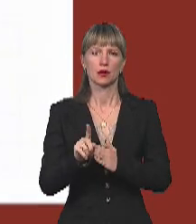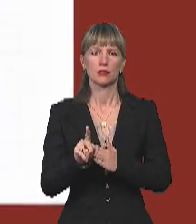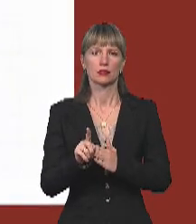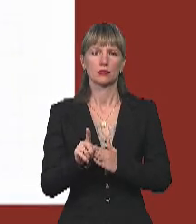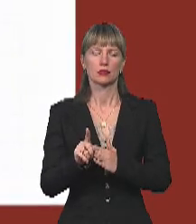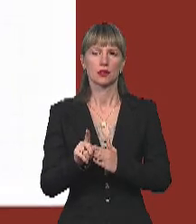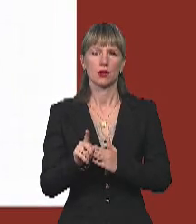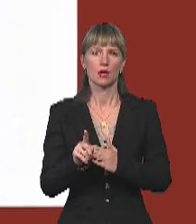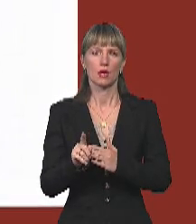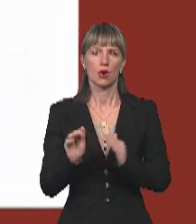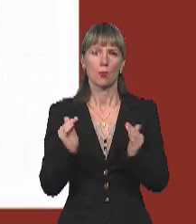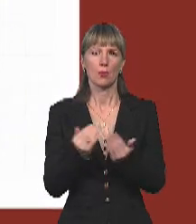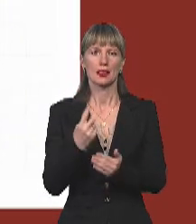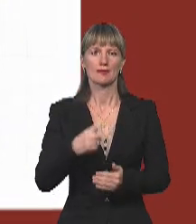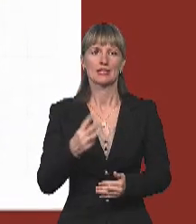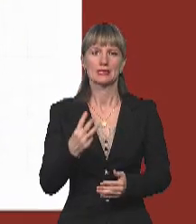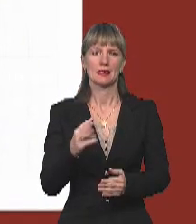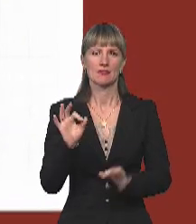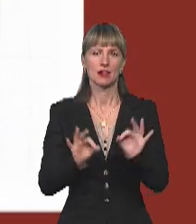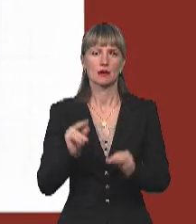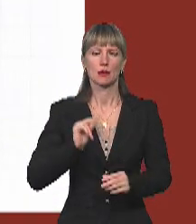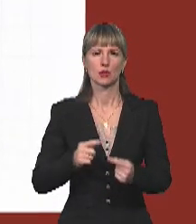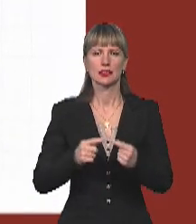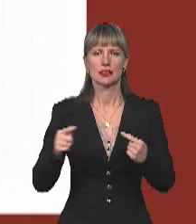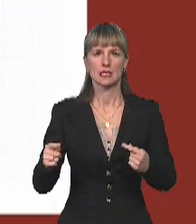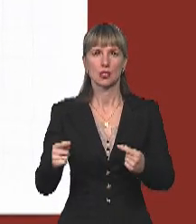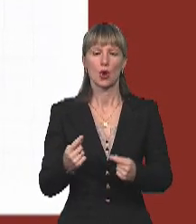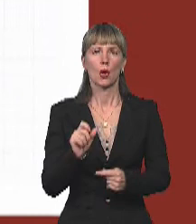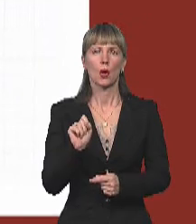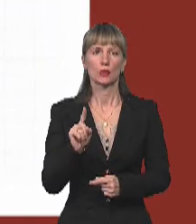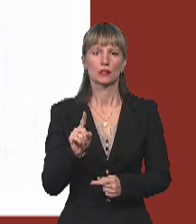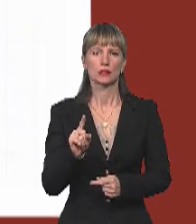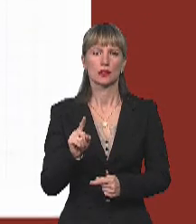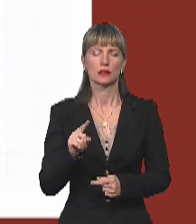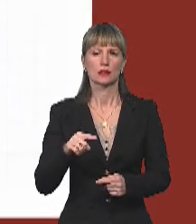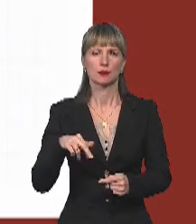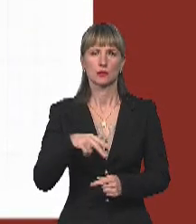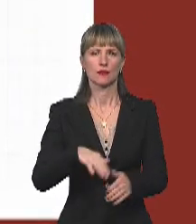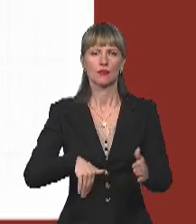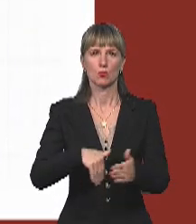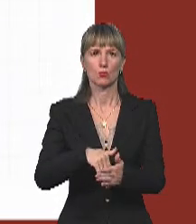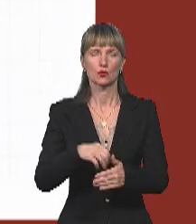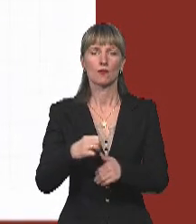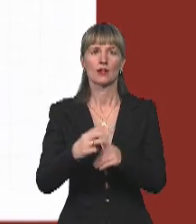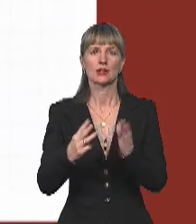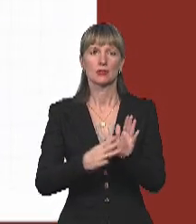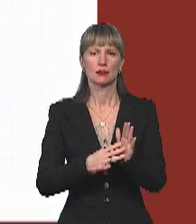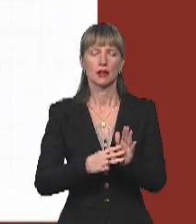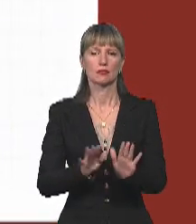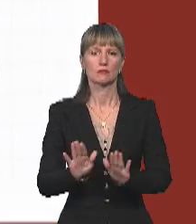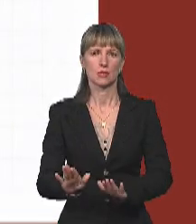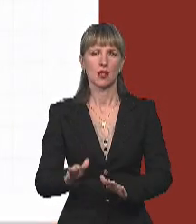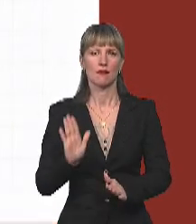обмежень. 23% працюють дистанційно, 11% пішли у відпустку, 18% перебувають